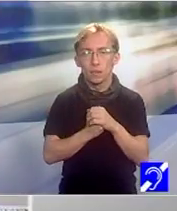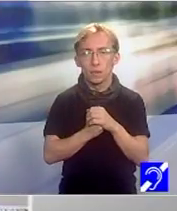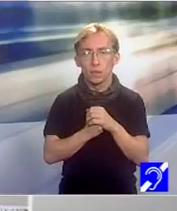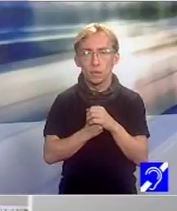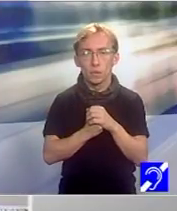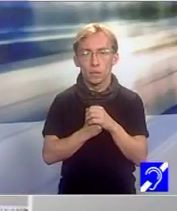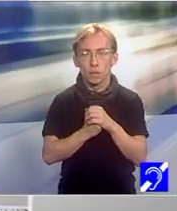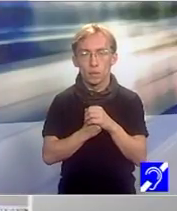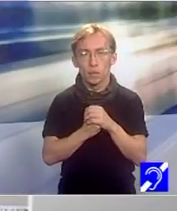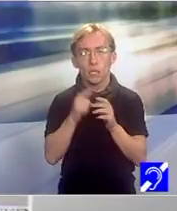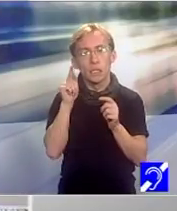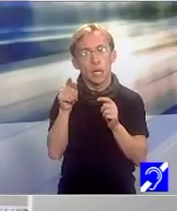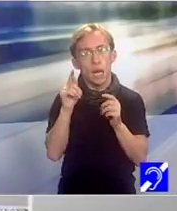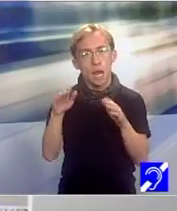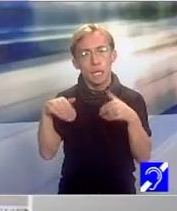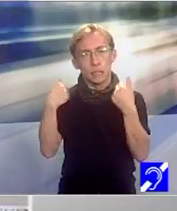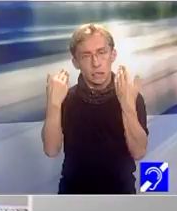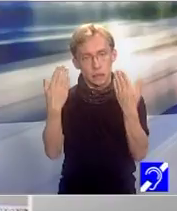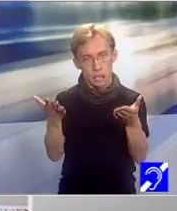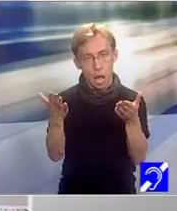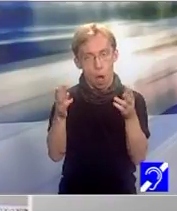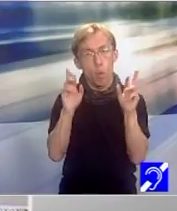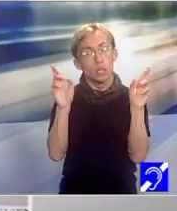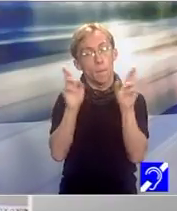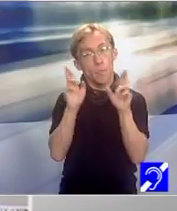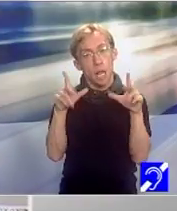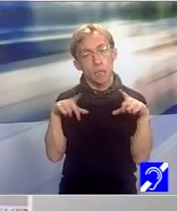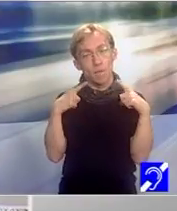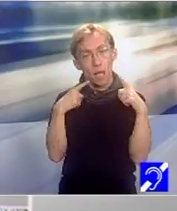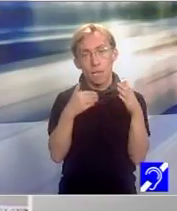El ne dă o speranță de viață de 70 de ani, care e și speranța OMS.